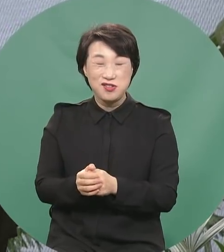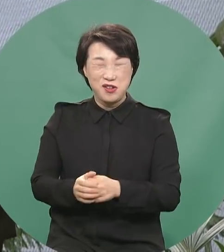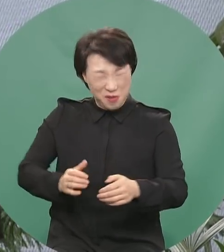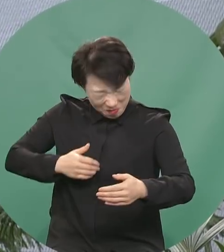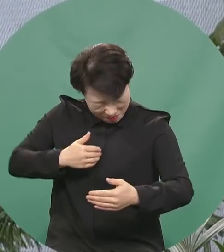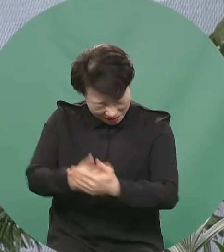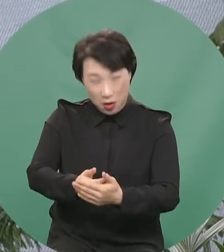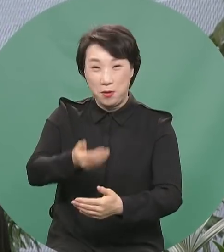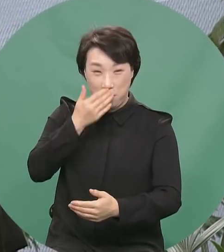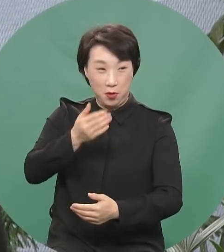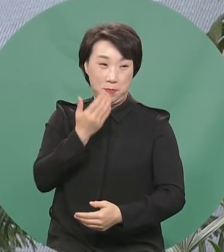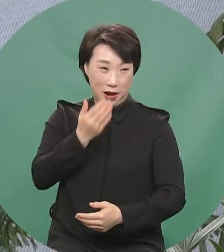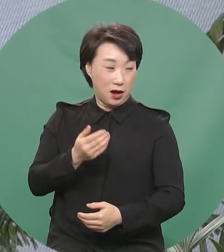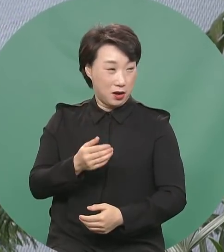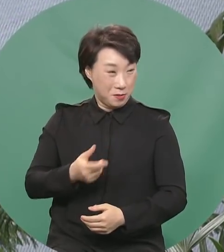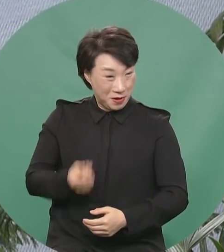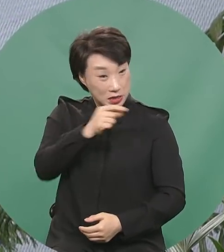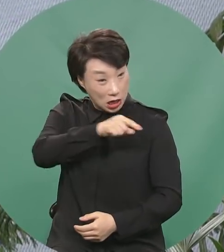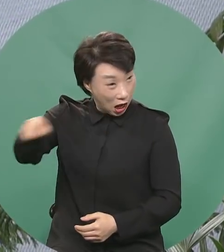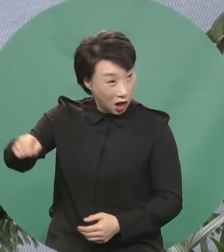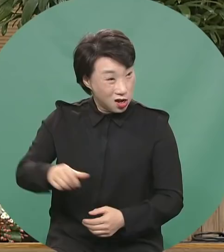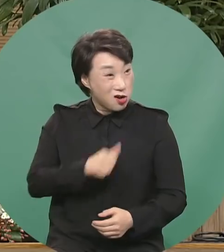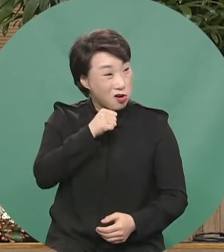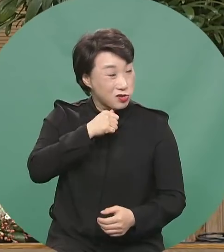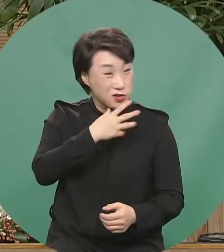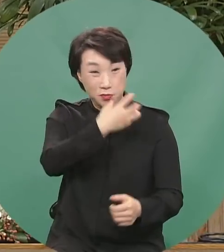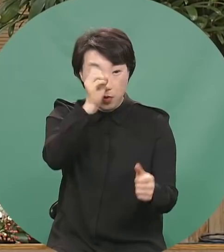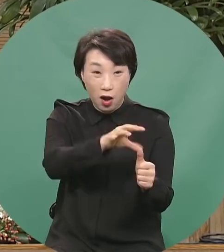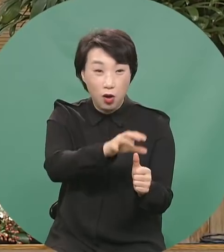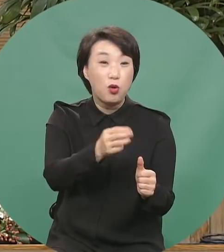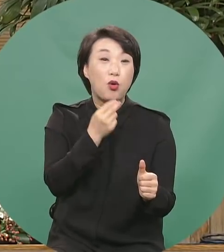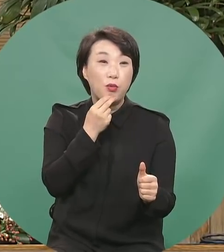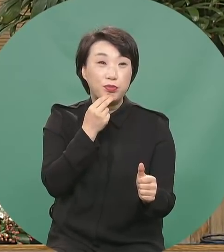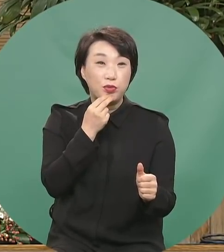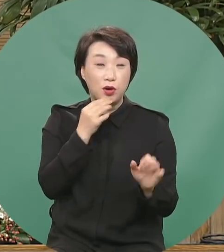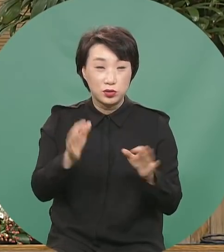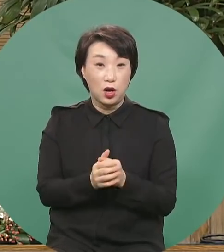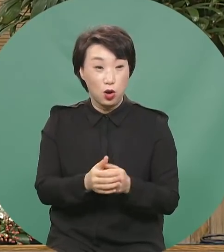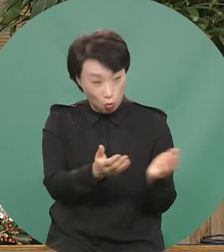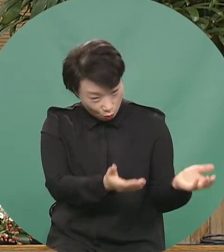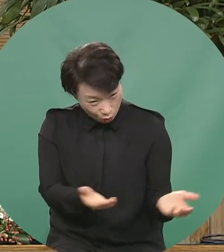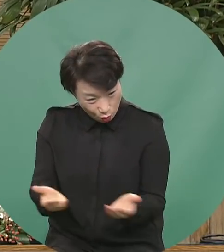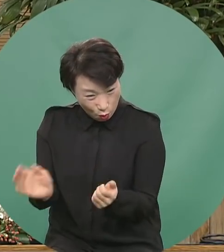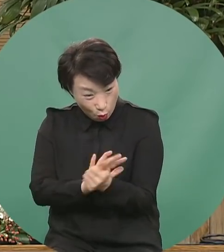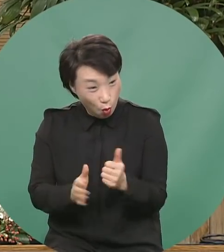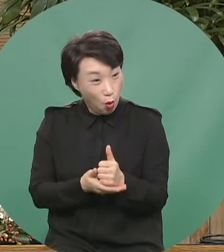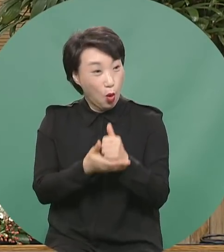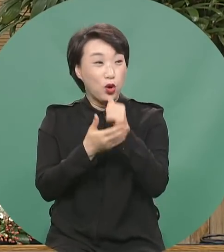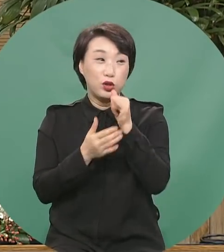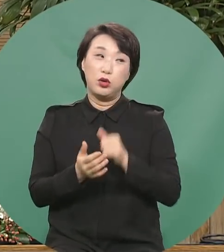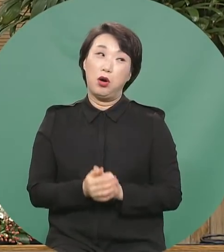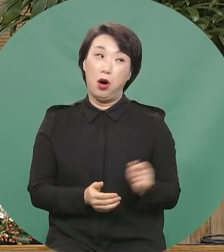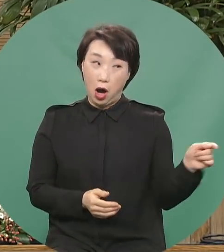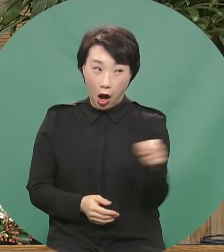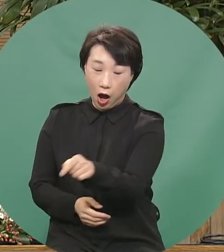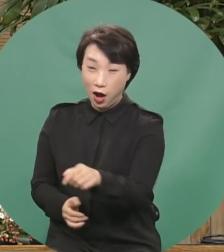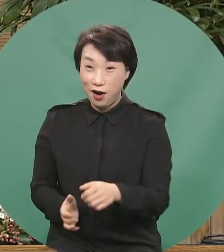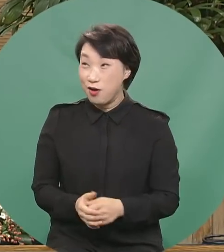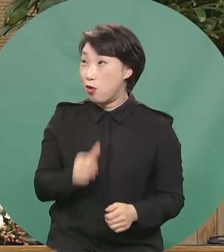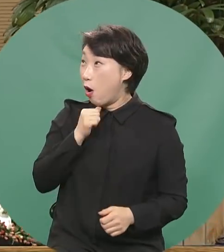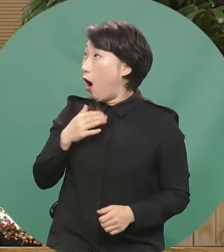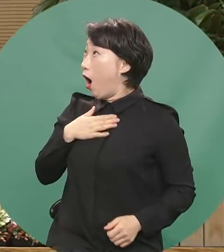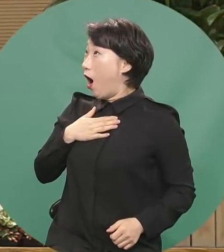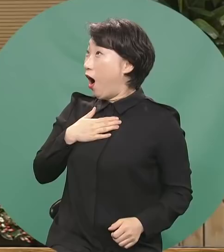빨리 가서 거지 취급 안 해. 손님 취급해서 얼마나 대접을 잘해주는지. 거지들이